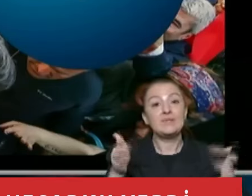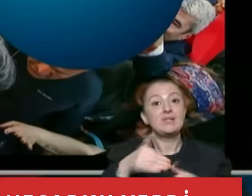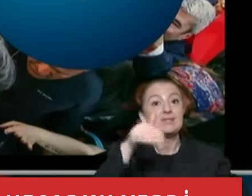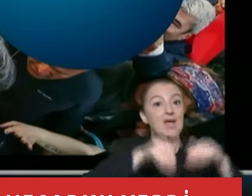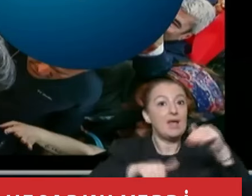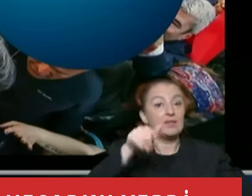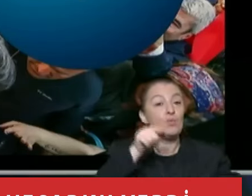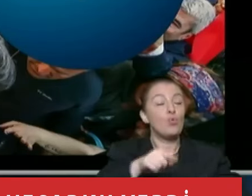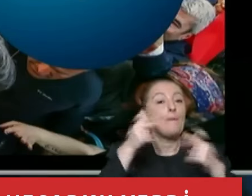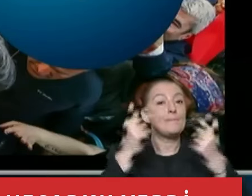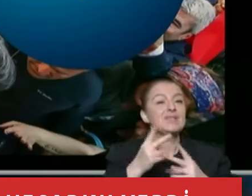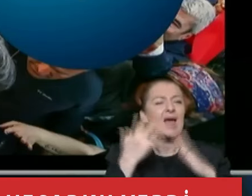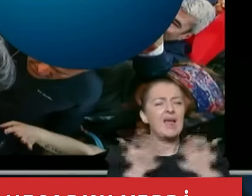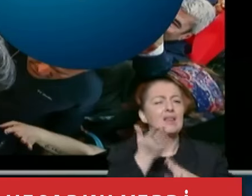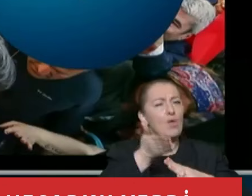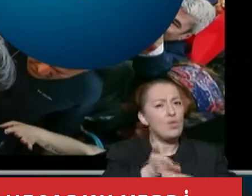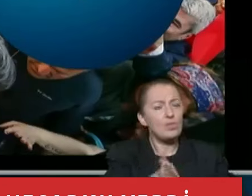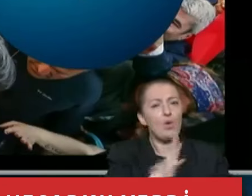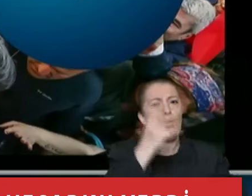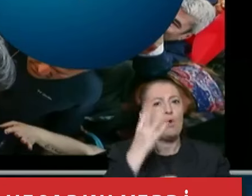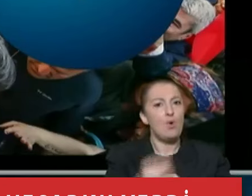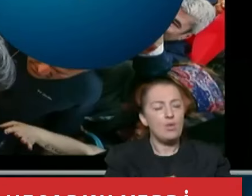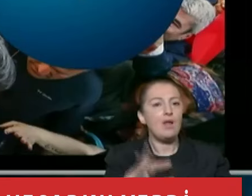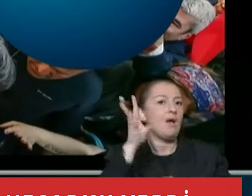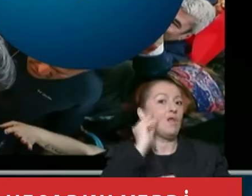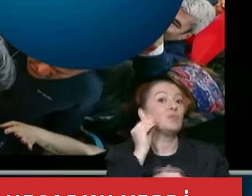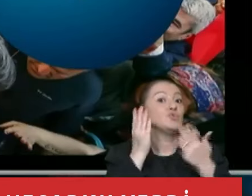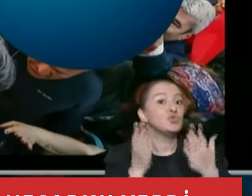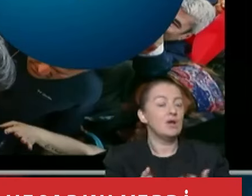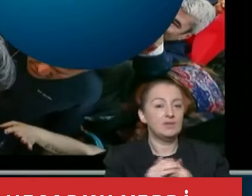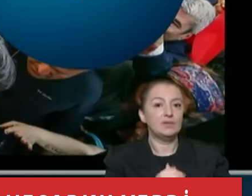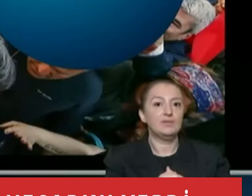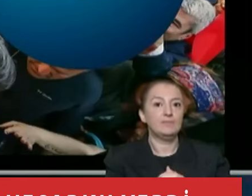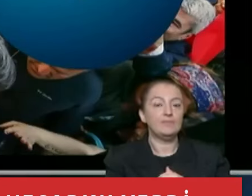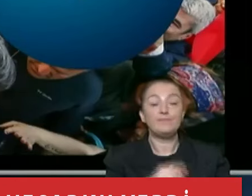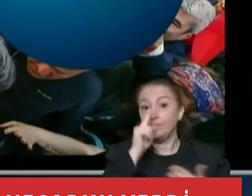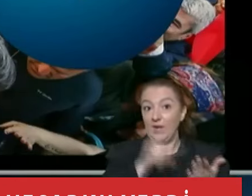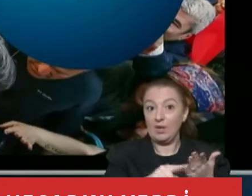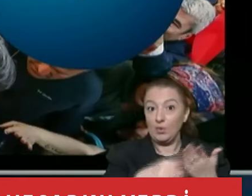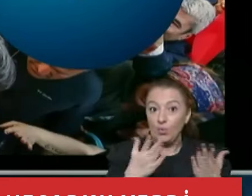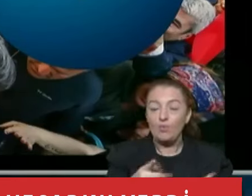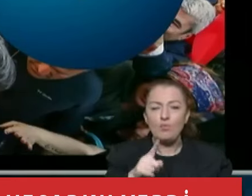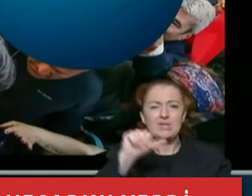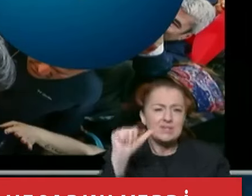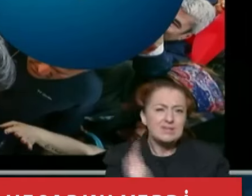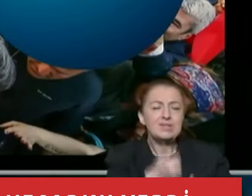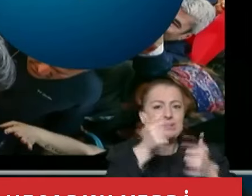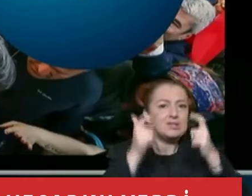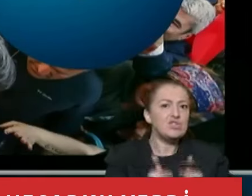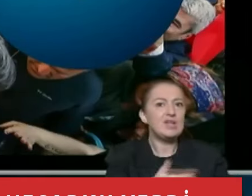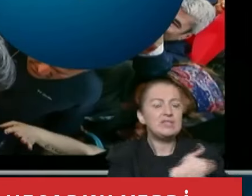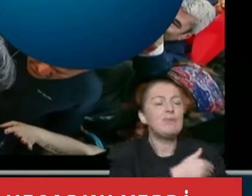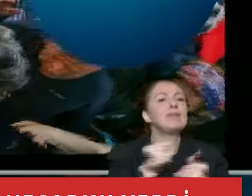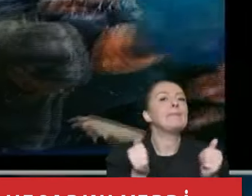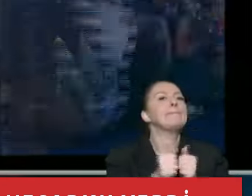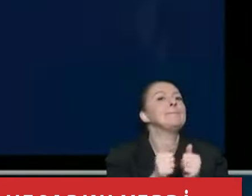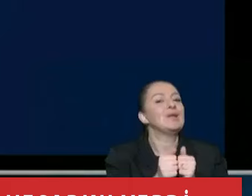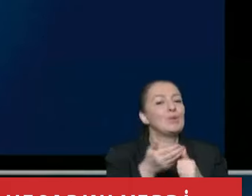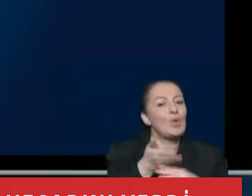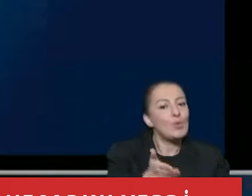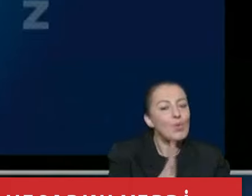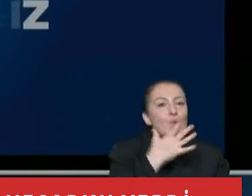mesajı en doğru şekliyle anlamışlardır inanıyorum ki bu Kadim şehre hizmette birlikte